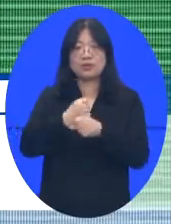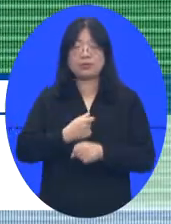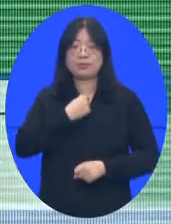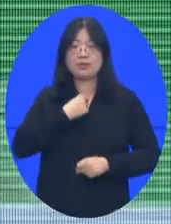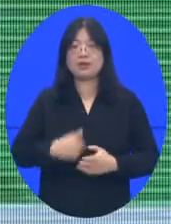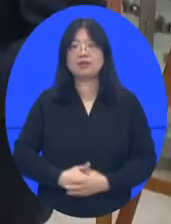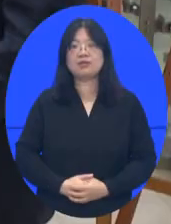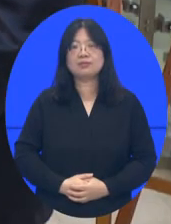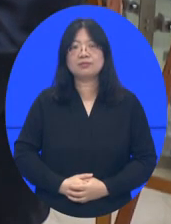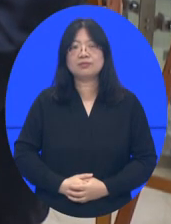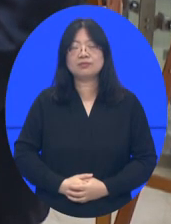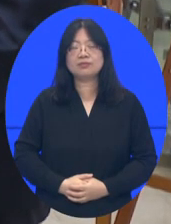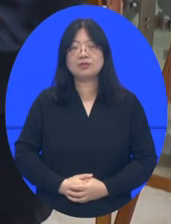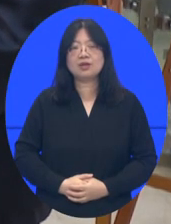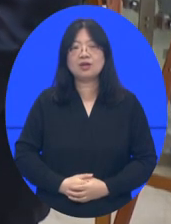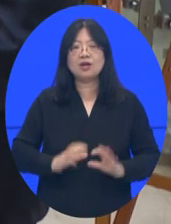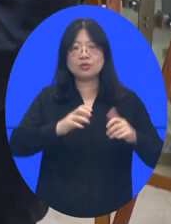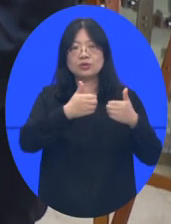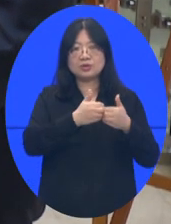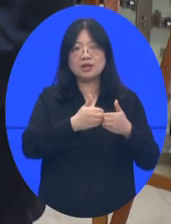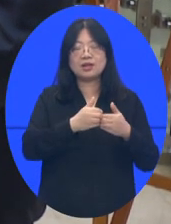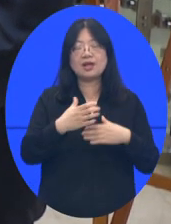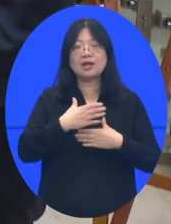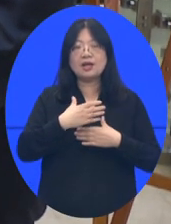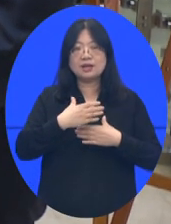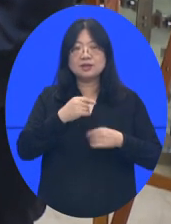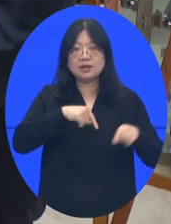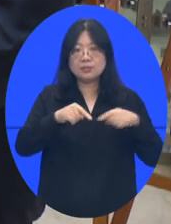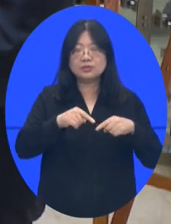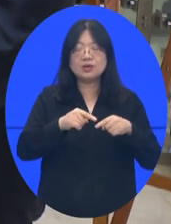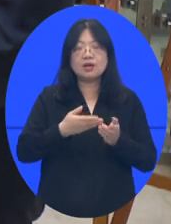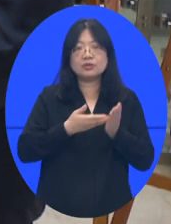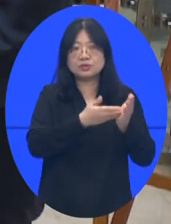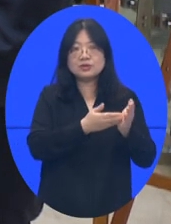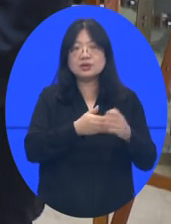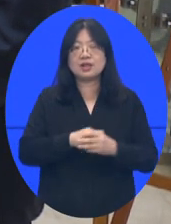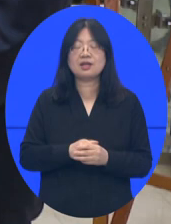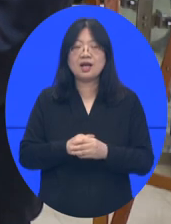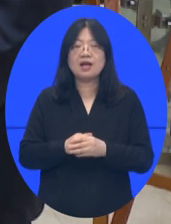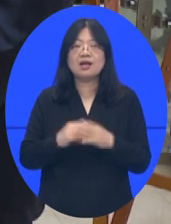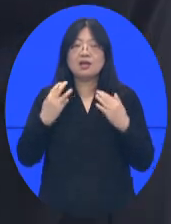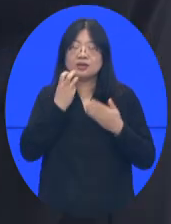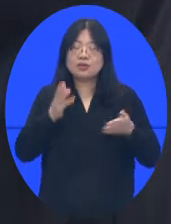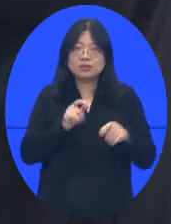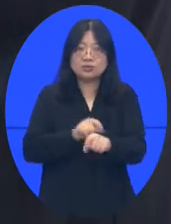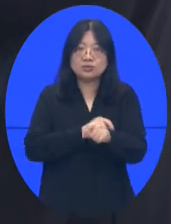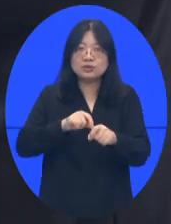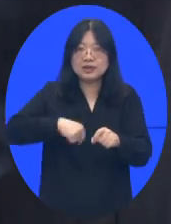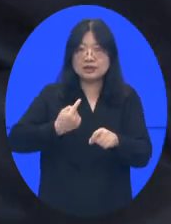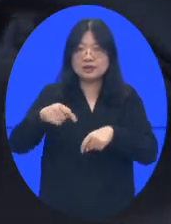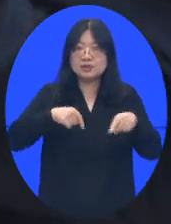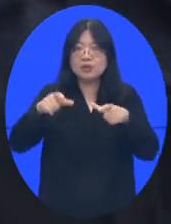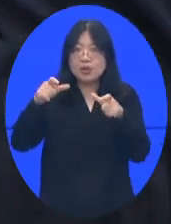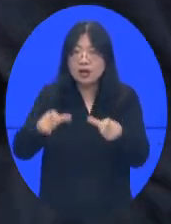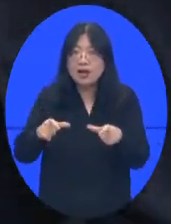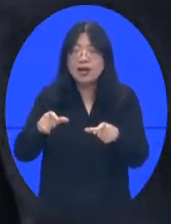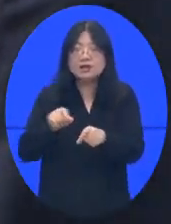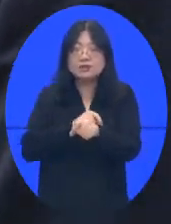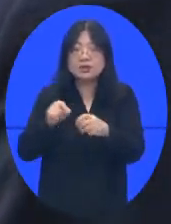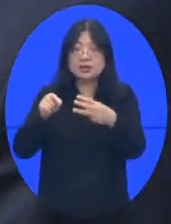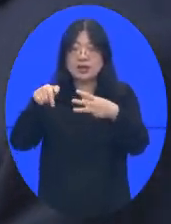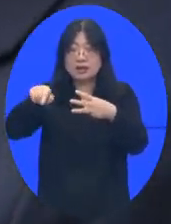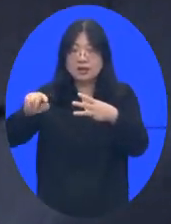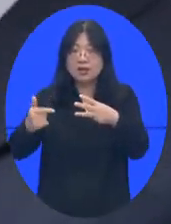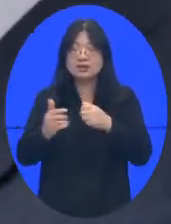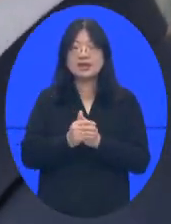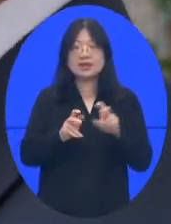조성하겠습니다. 도는 국회 행안위에 계류 중인 경기북부 특별자치도 설치 특별법 3건이 21대 국회 임기 만료